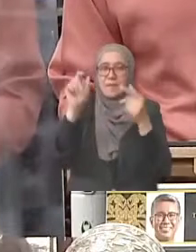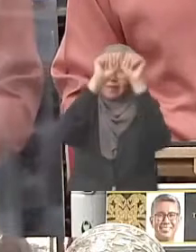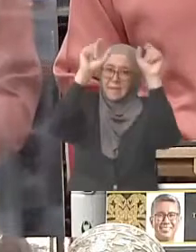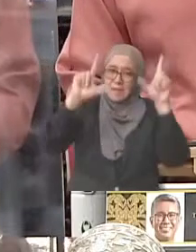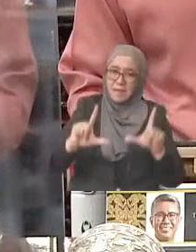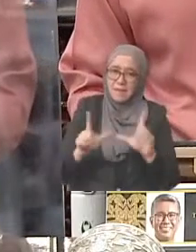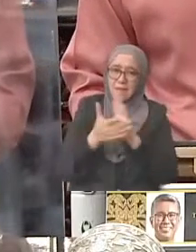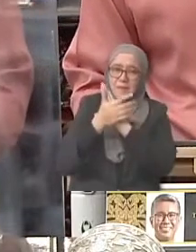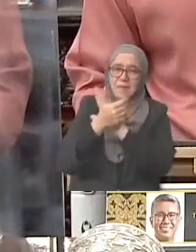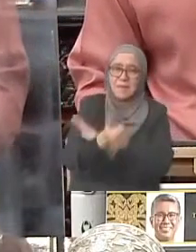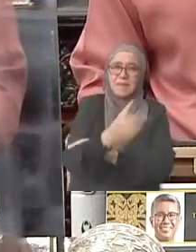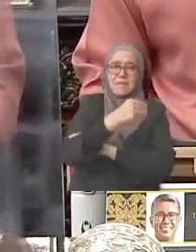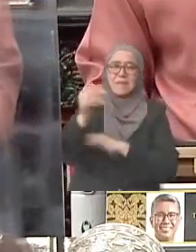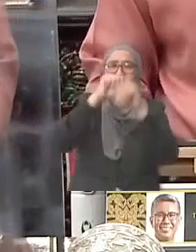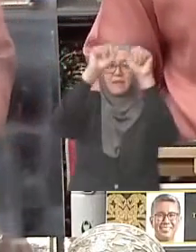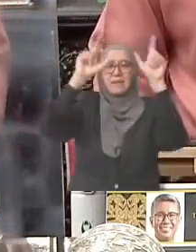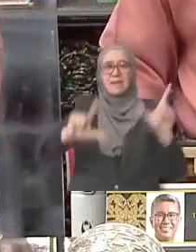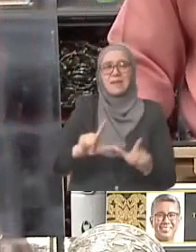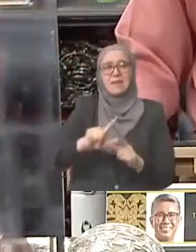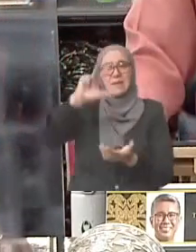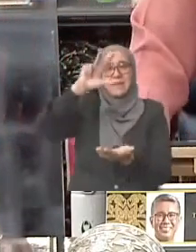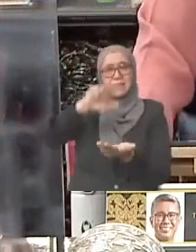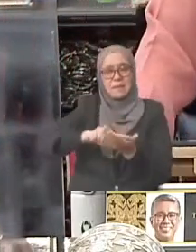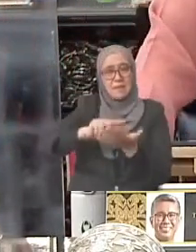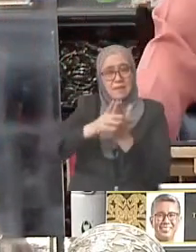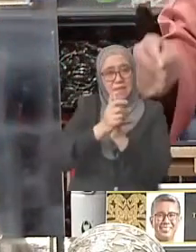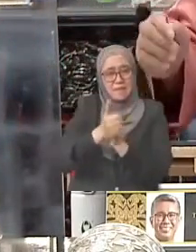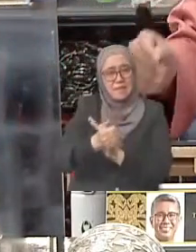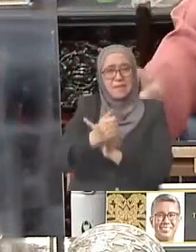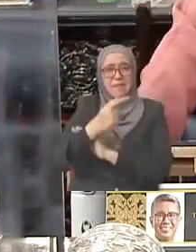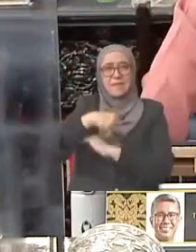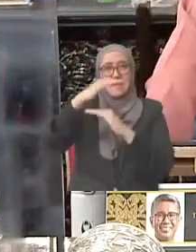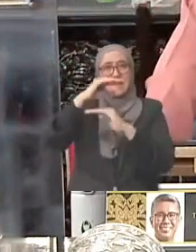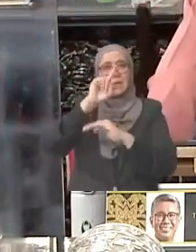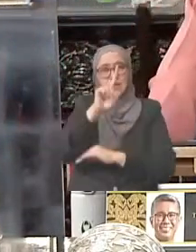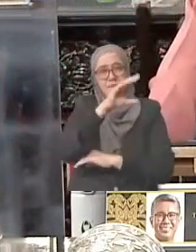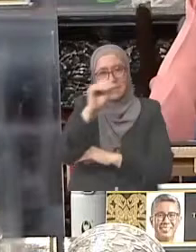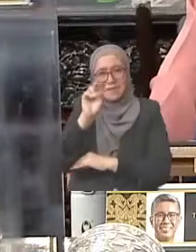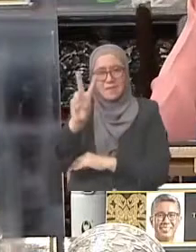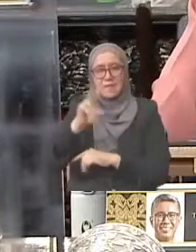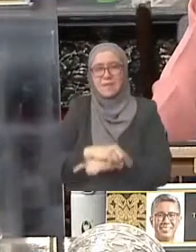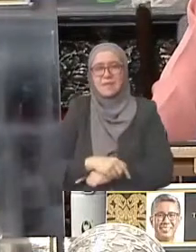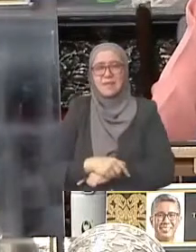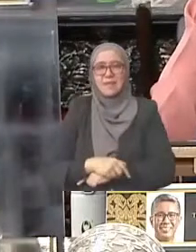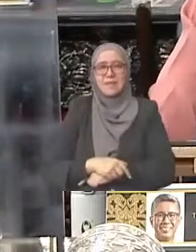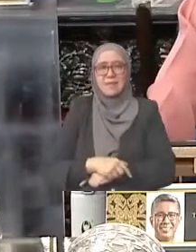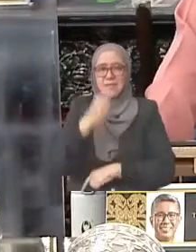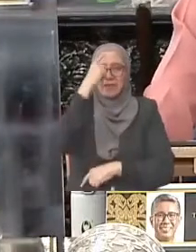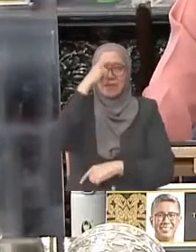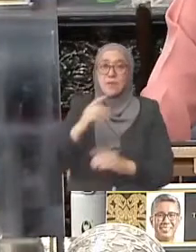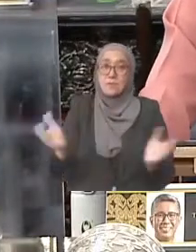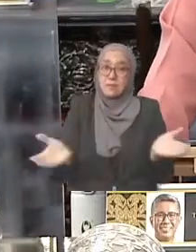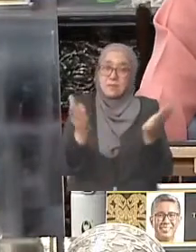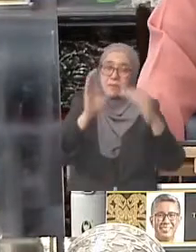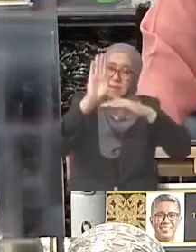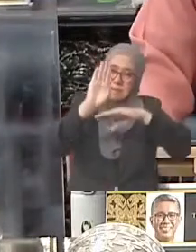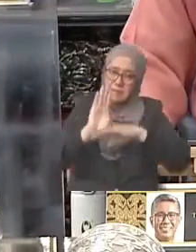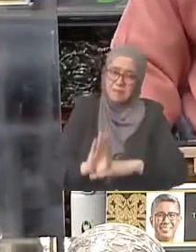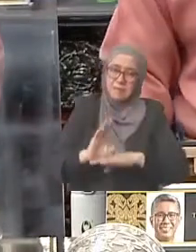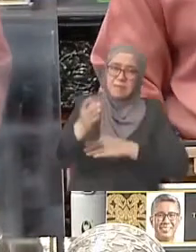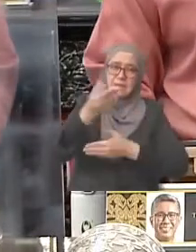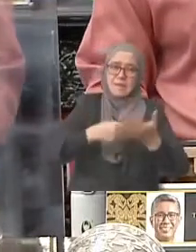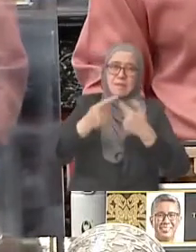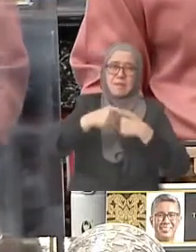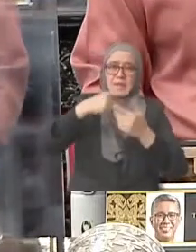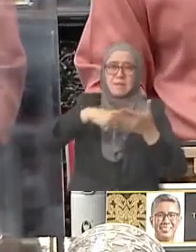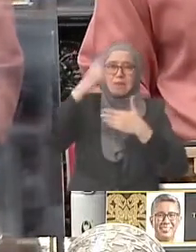kemahiran DC di tahap 1 dan 2 bagi memupuk budaya transaksi tanpa zunaidi penis penjagaan kerajaan memperkenalkan